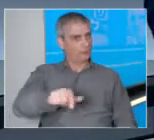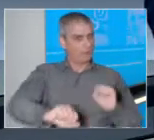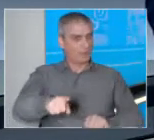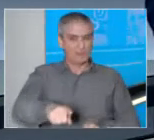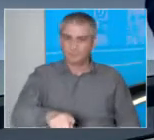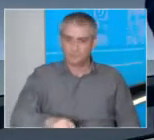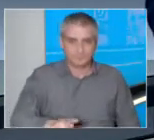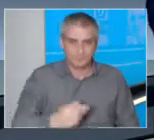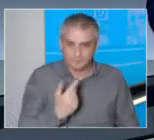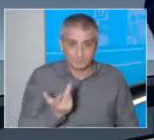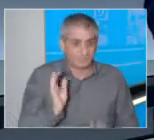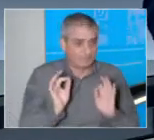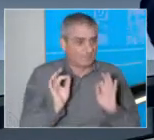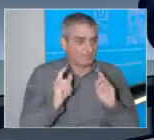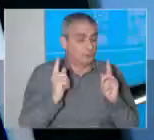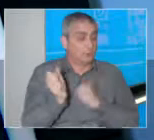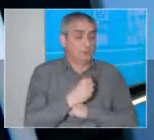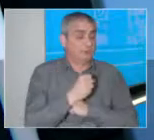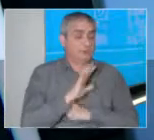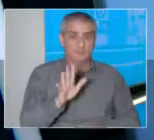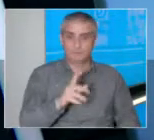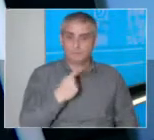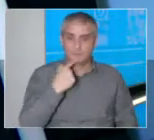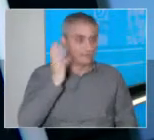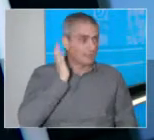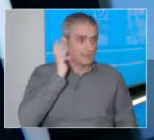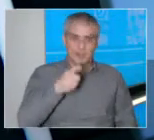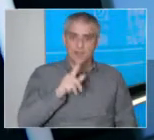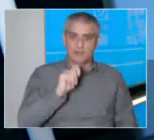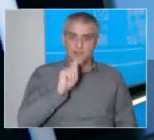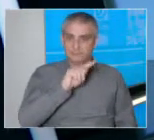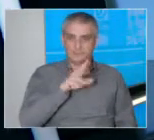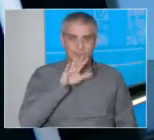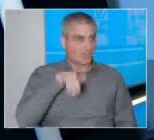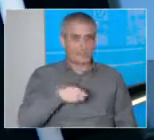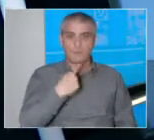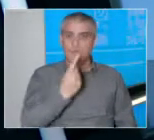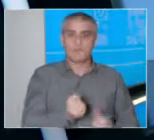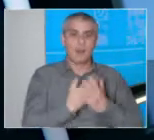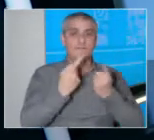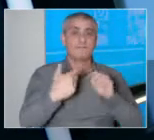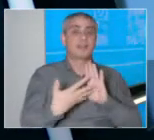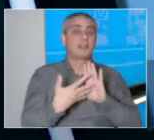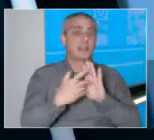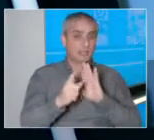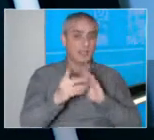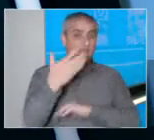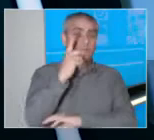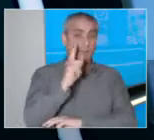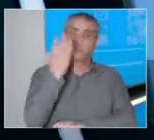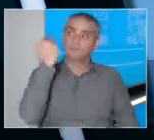הזאת. זה באמת משהו מזלזל בנו. תמר זנדברג, שגם לדעתי ישבה כאן והיא קראה להקמת ועדת חקירה